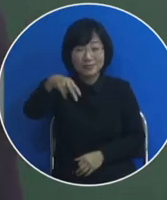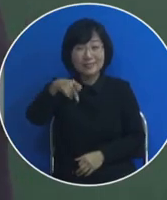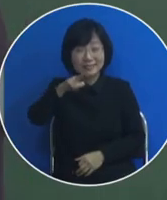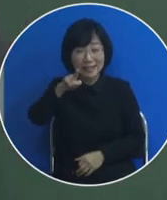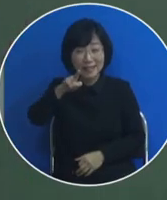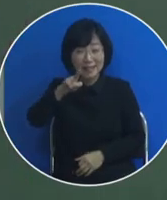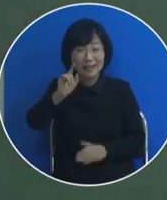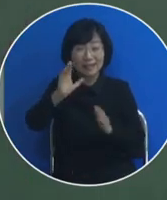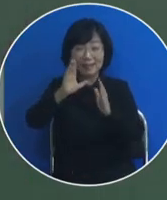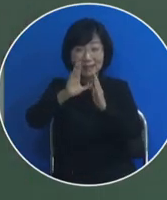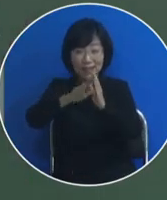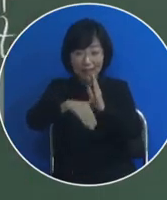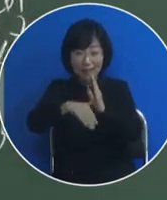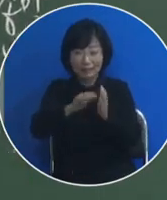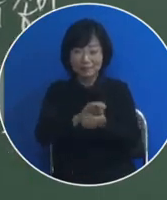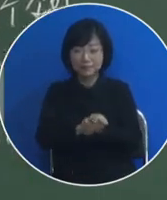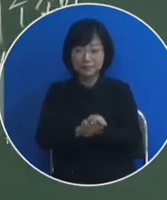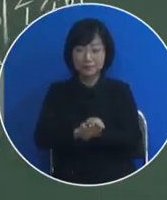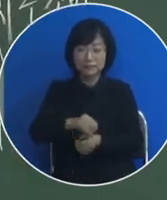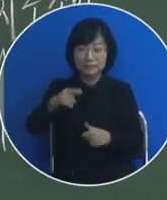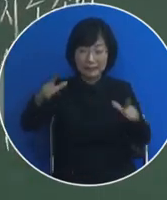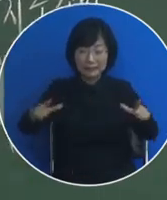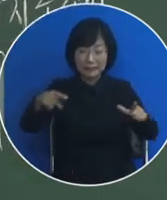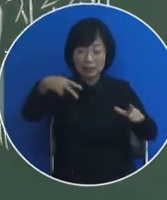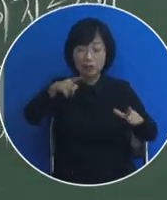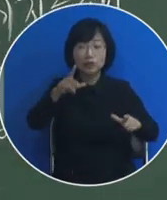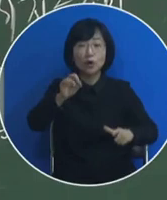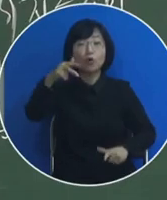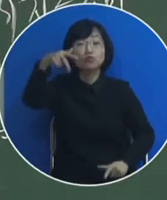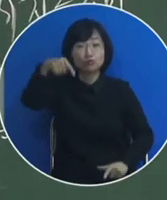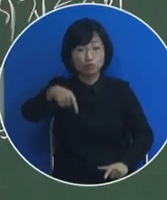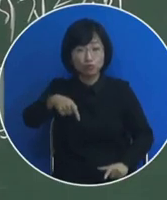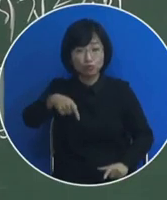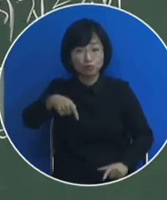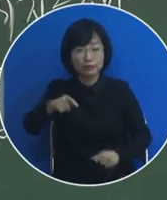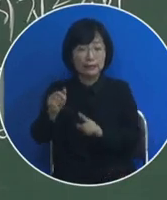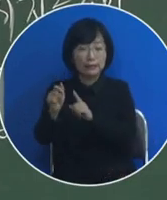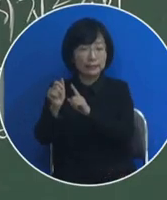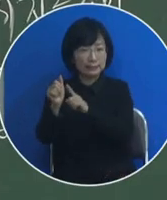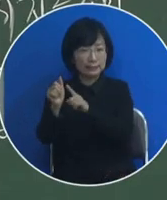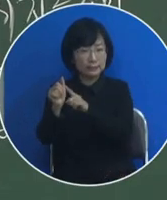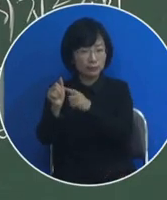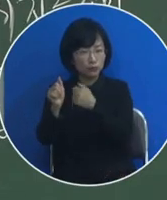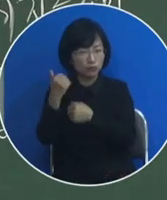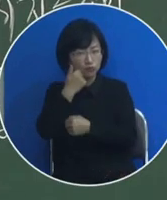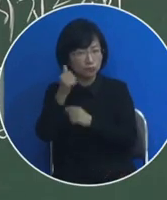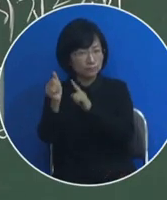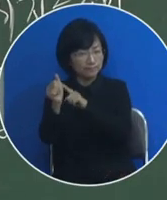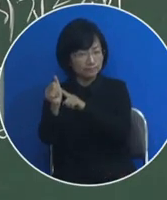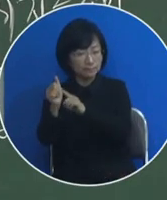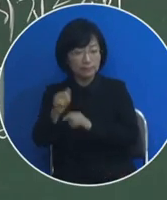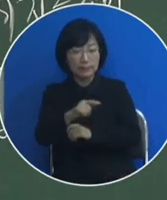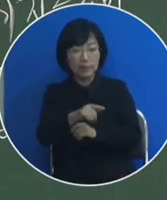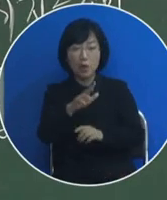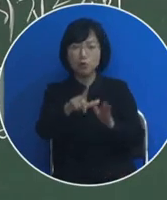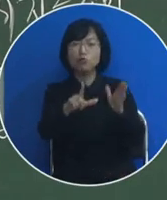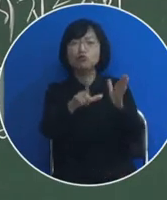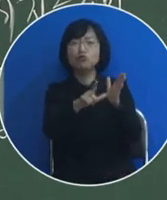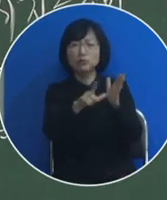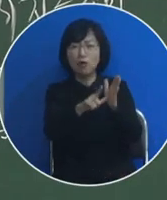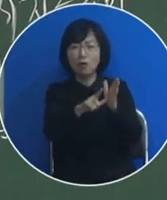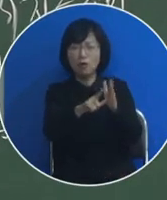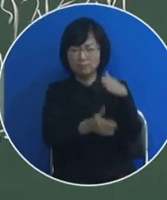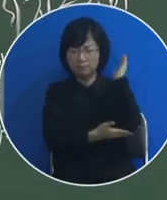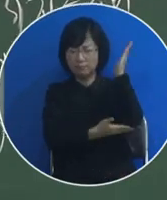명이 마틴 루트가 말하는 복음 회복해야 된다. And during the Middle Ages, there was this one feudal lord that said, "We do need to